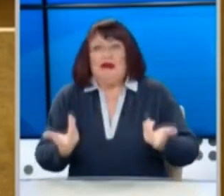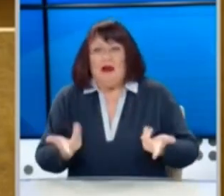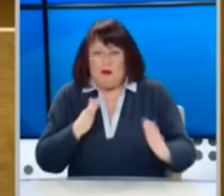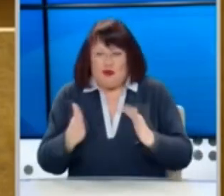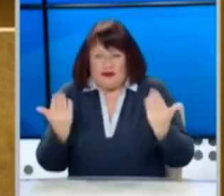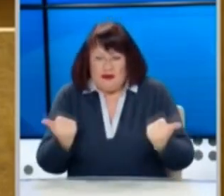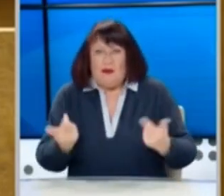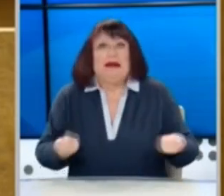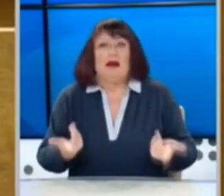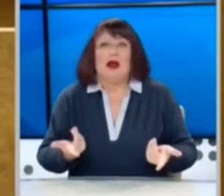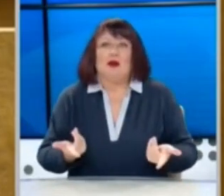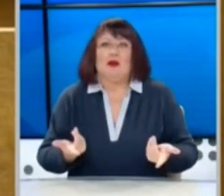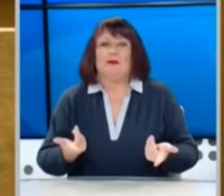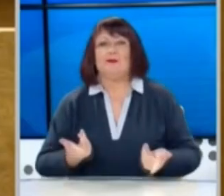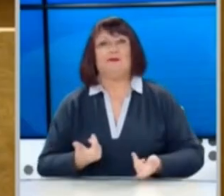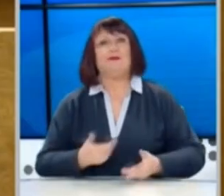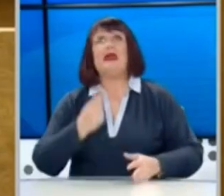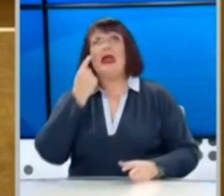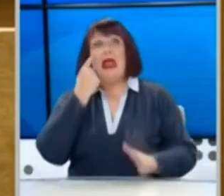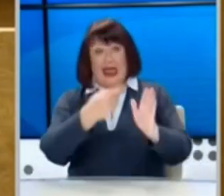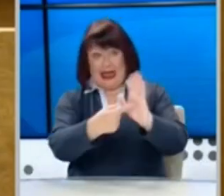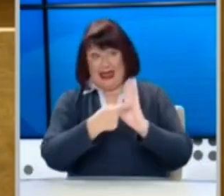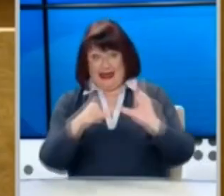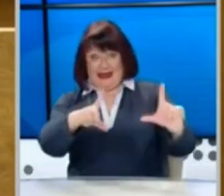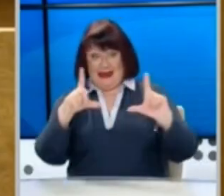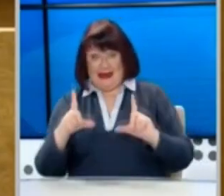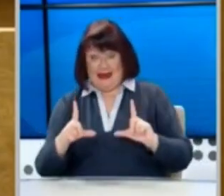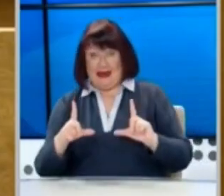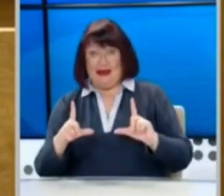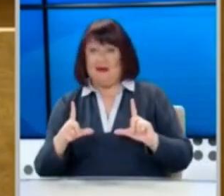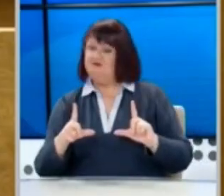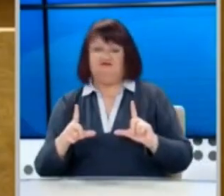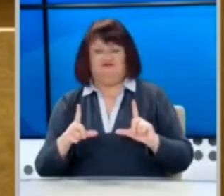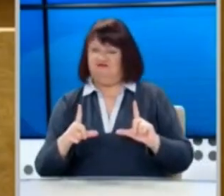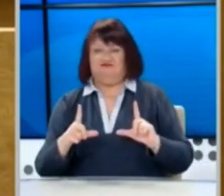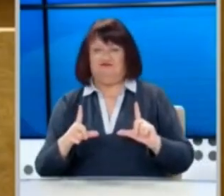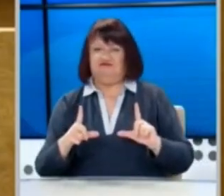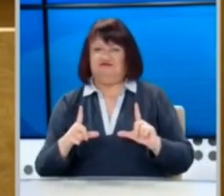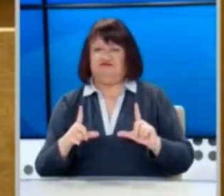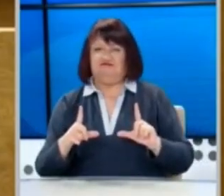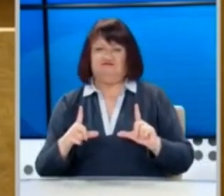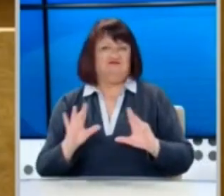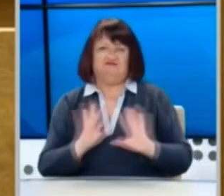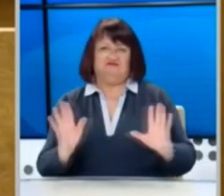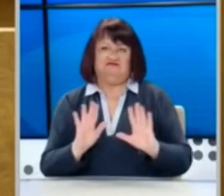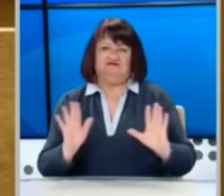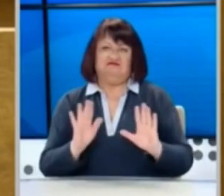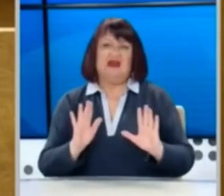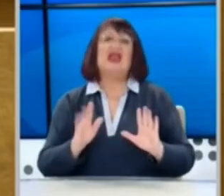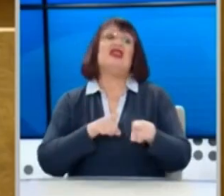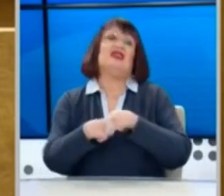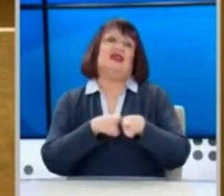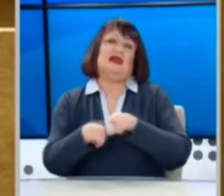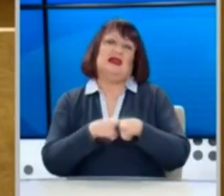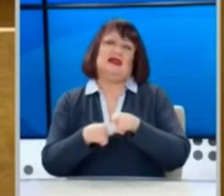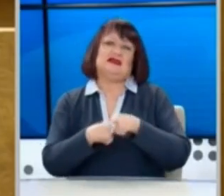Κύριε Μητσοτάκη, λοιπόν, άρα η εικόνα την οποία προσπαθήσατε να μας παρουσιάσετε στην πρωτολογία σας νομίζω ότι είναι απολύτως πέρα για